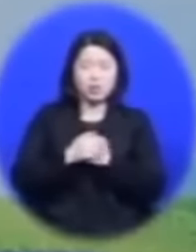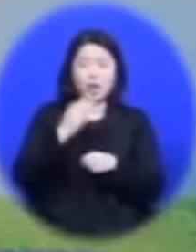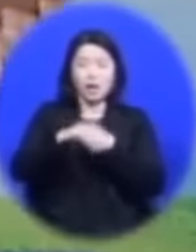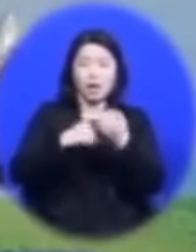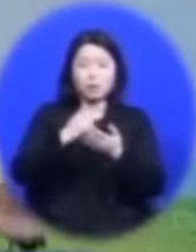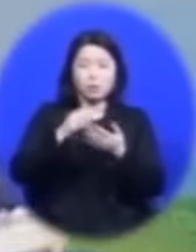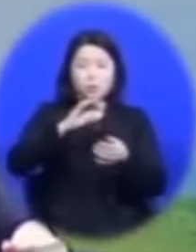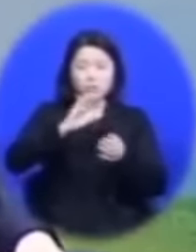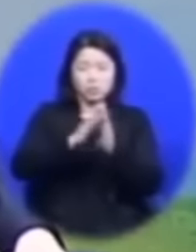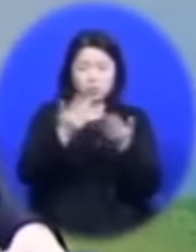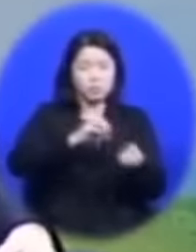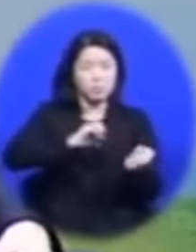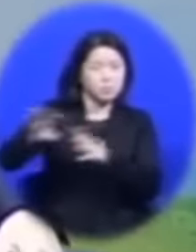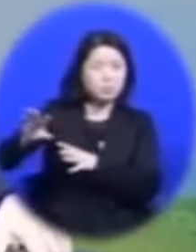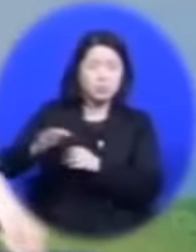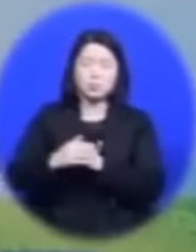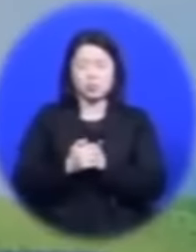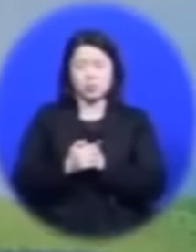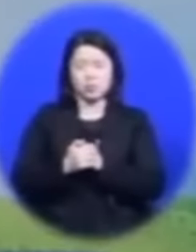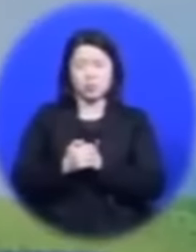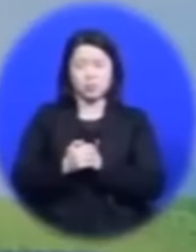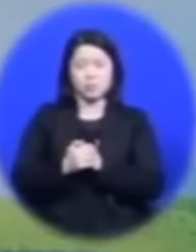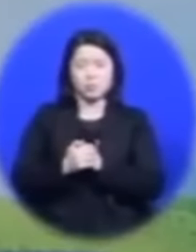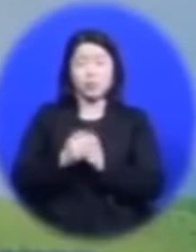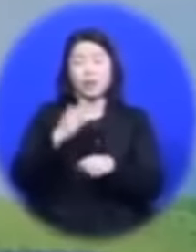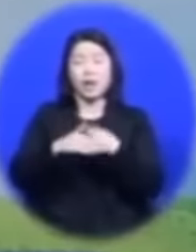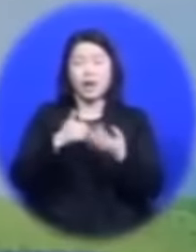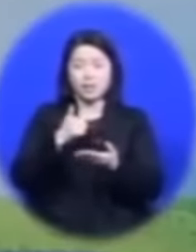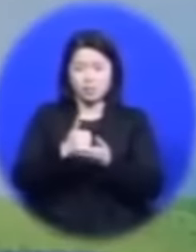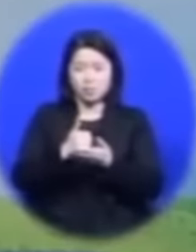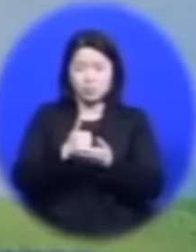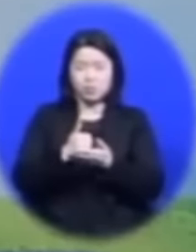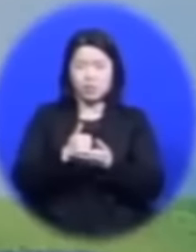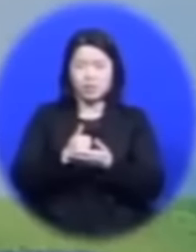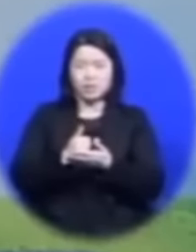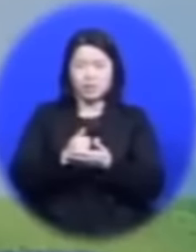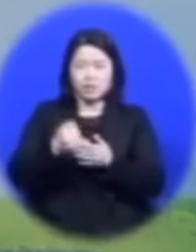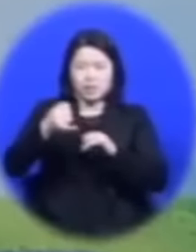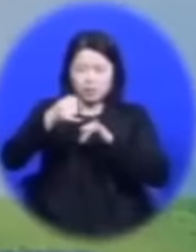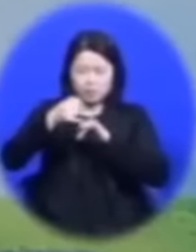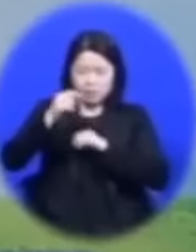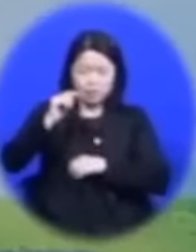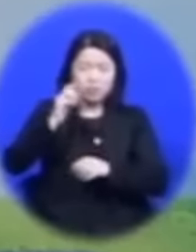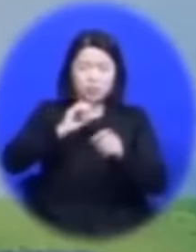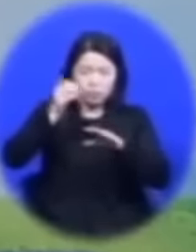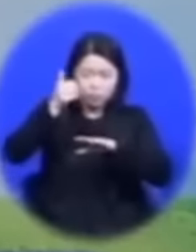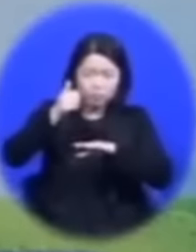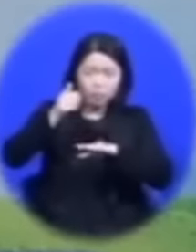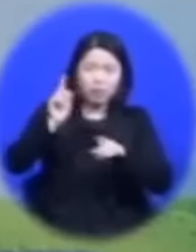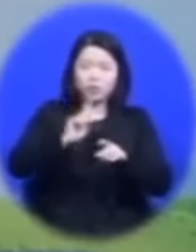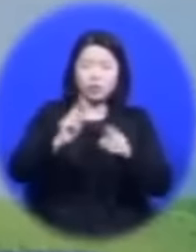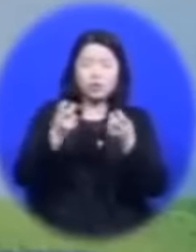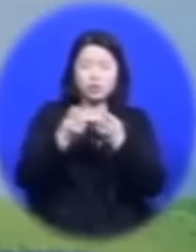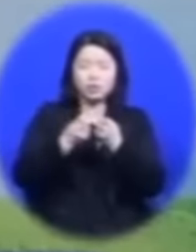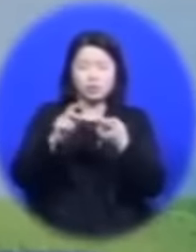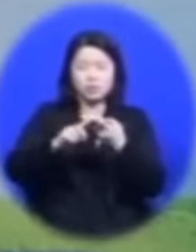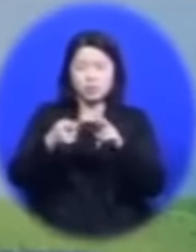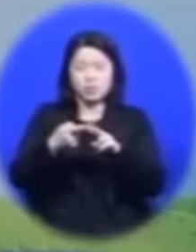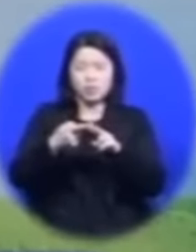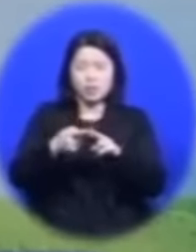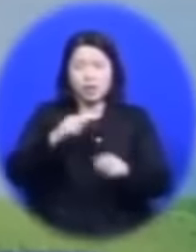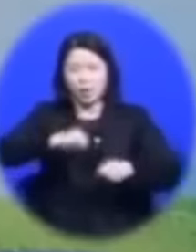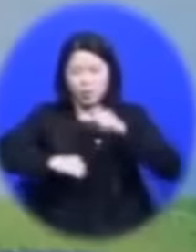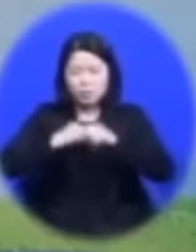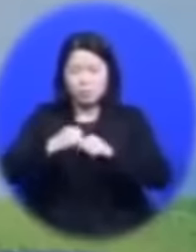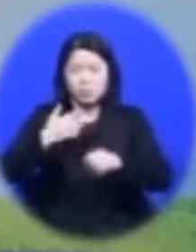성경을 집어던져버렸어요. 하나님은 기어코 엉금엉금 기어가서 자기가 집어던진